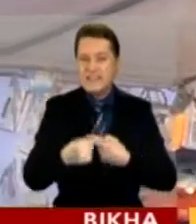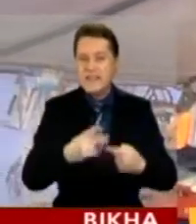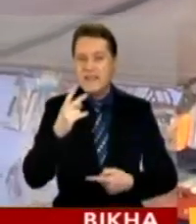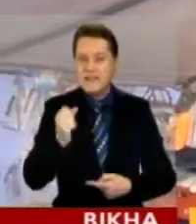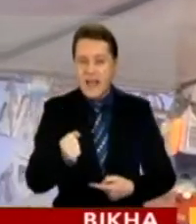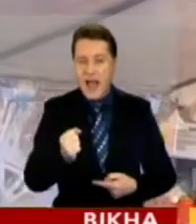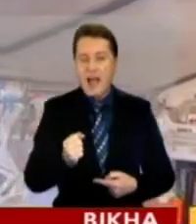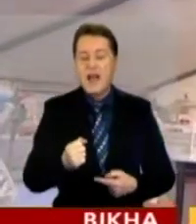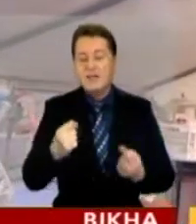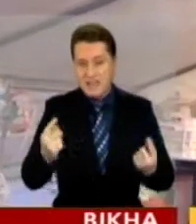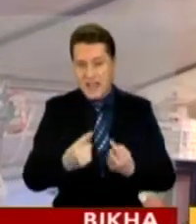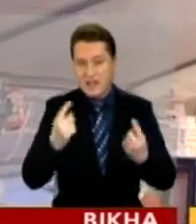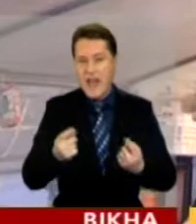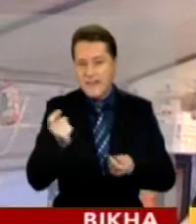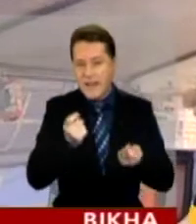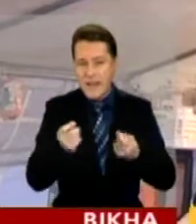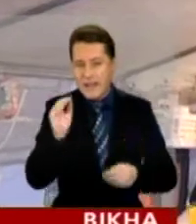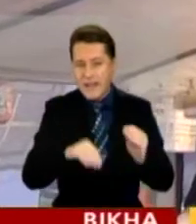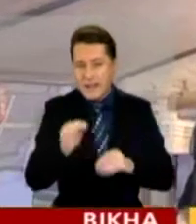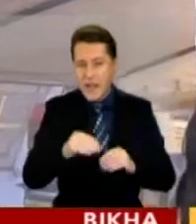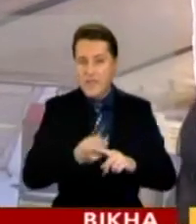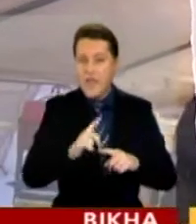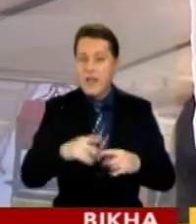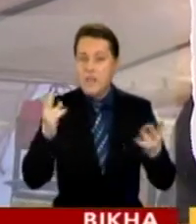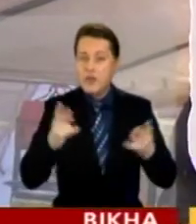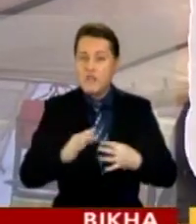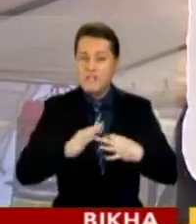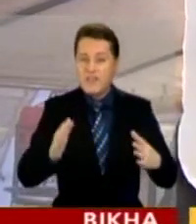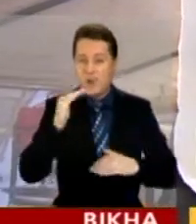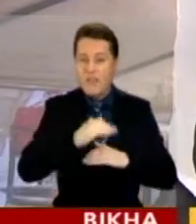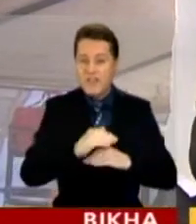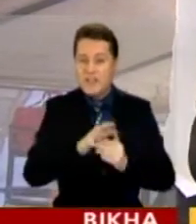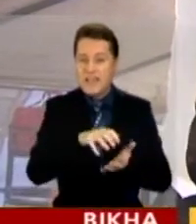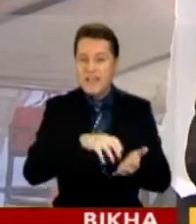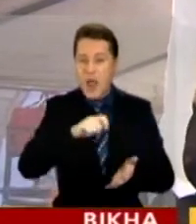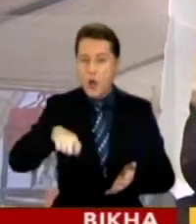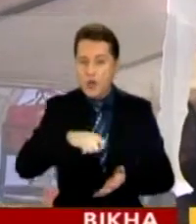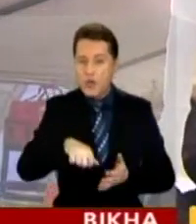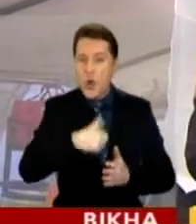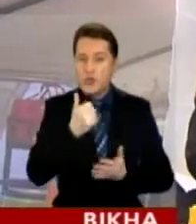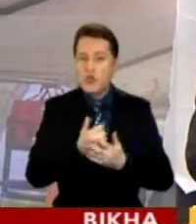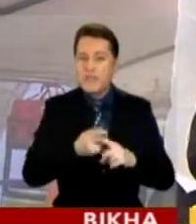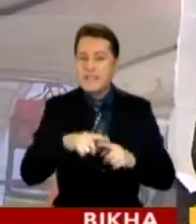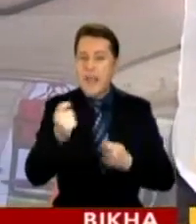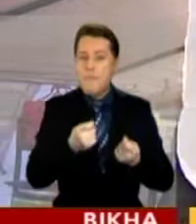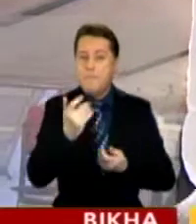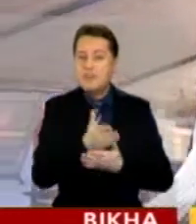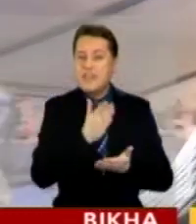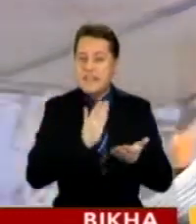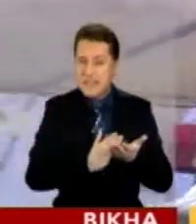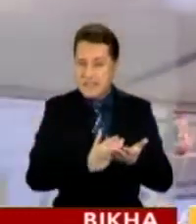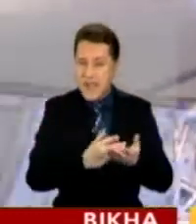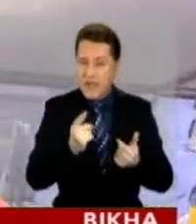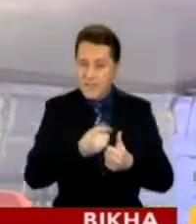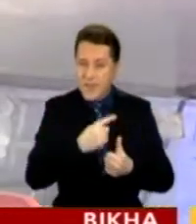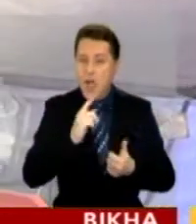з стандартних інгредієнтів, котрі потрібні для святої вечері, для куті. Основне – це є пшениця,